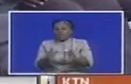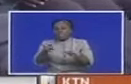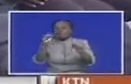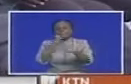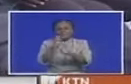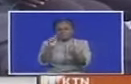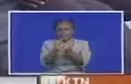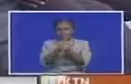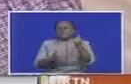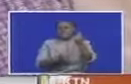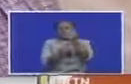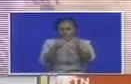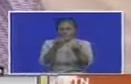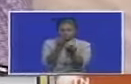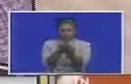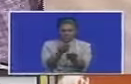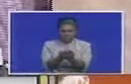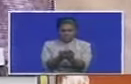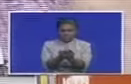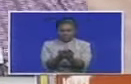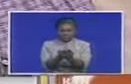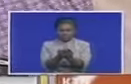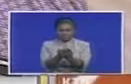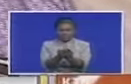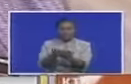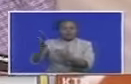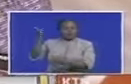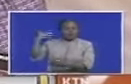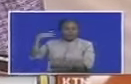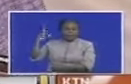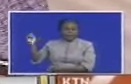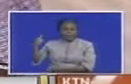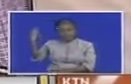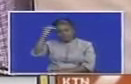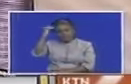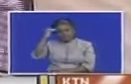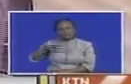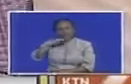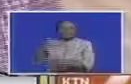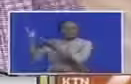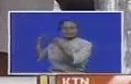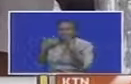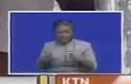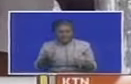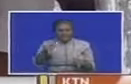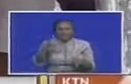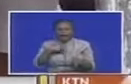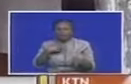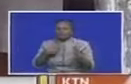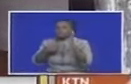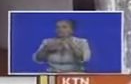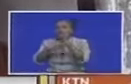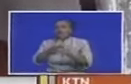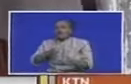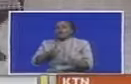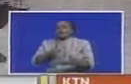mkono mswada huo. And you are from one girl. Aliyekuwa waziri wa elimu mwenda zake Mutula Kilonzo alizua mdahalo mkali miaka